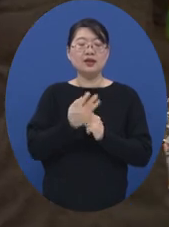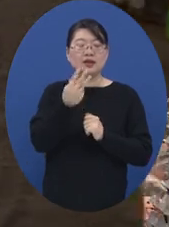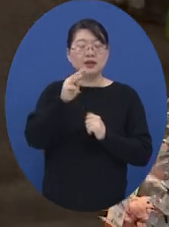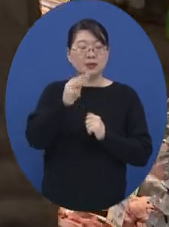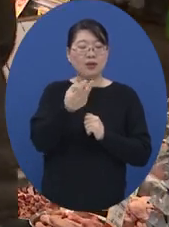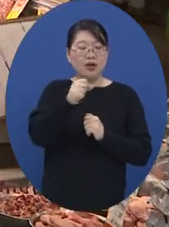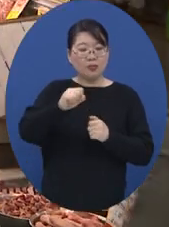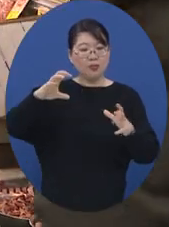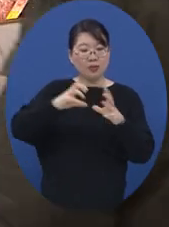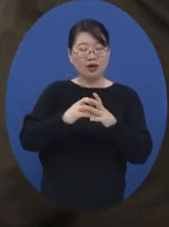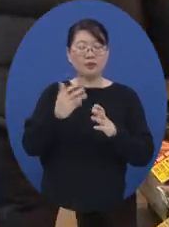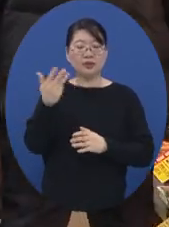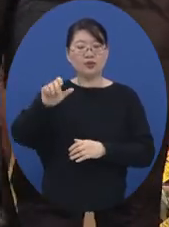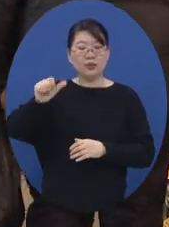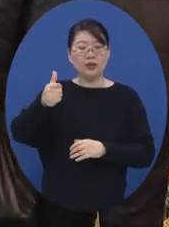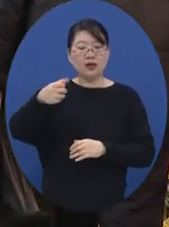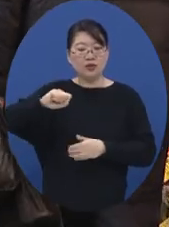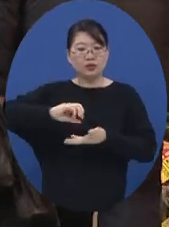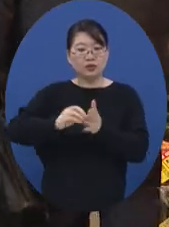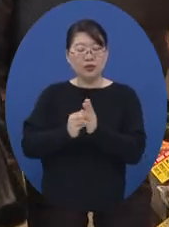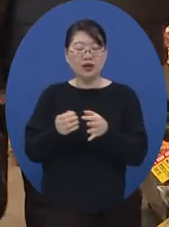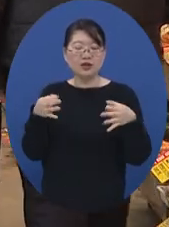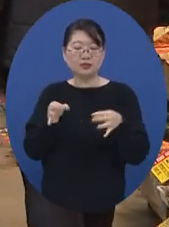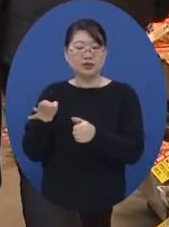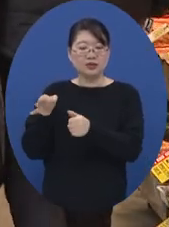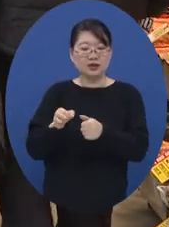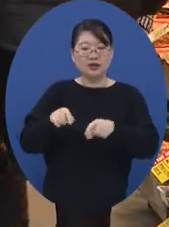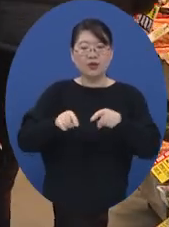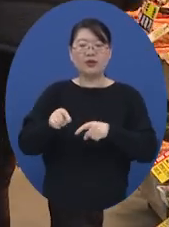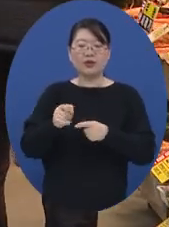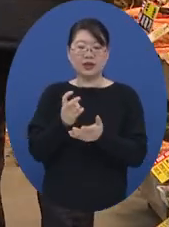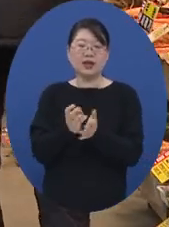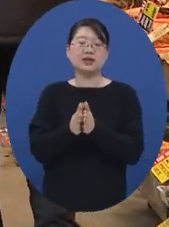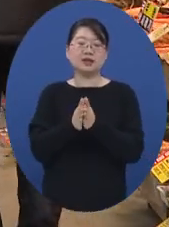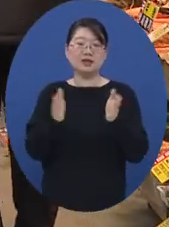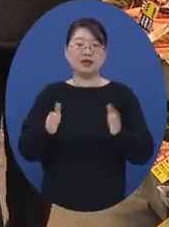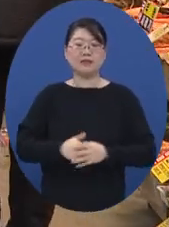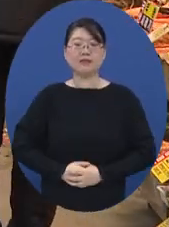1,300억 원을 포함해 총 8,500억 원 규모의 금융지원책을 추진합니다.